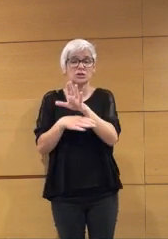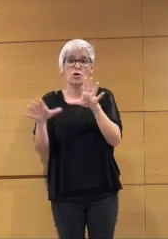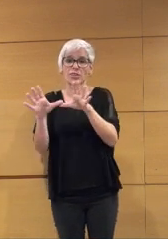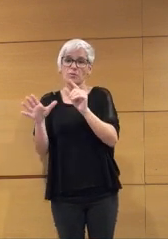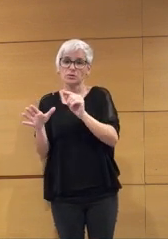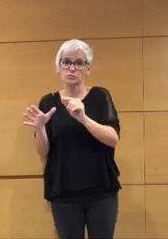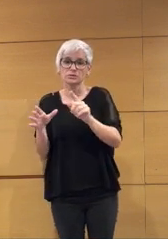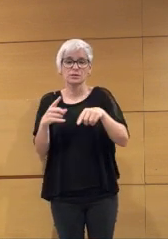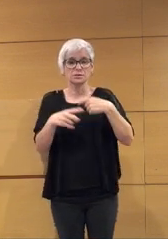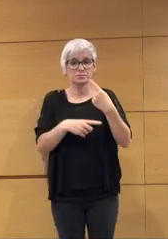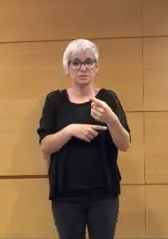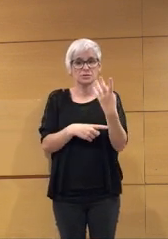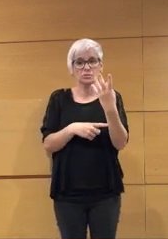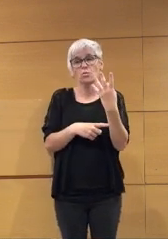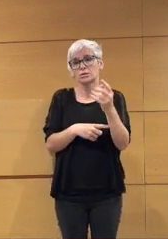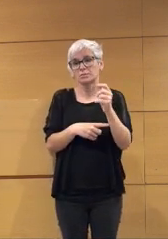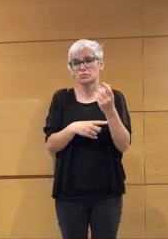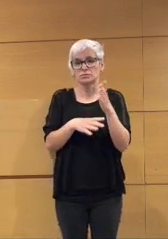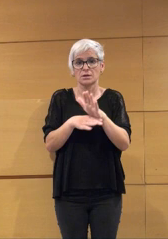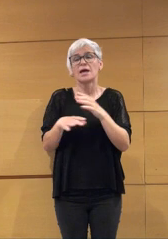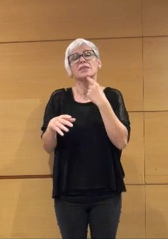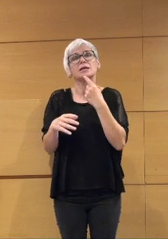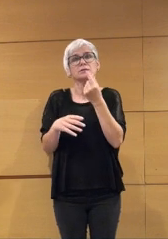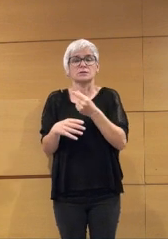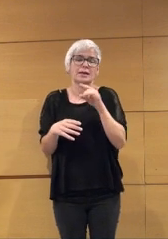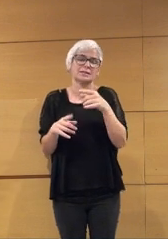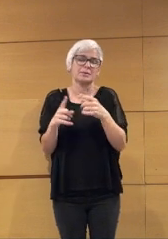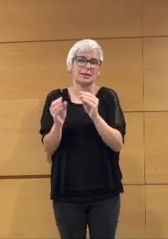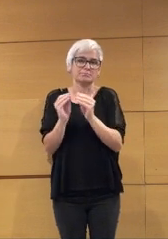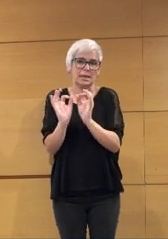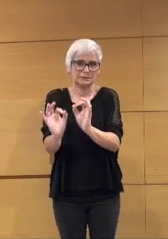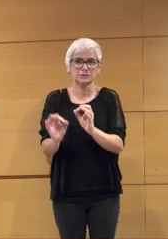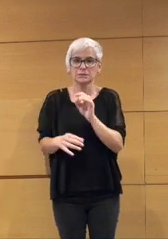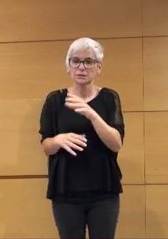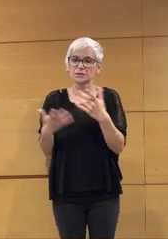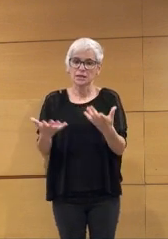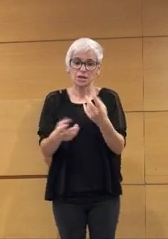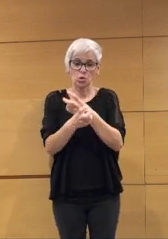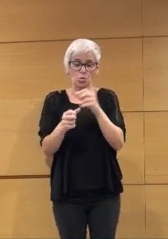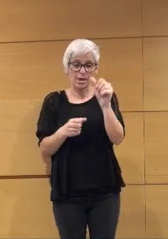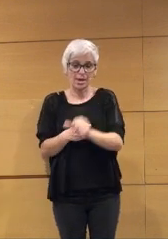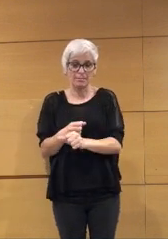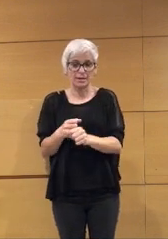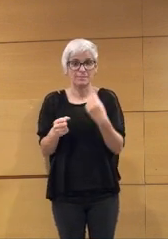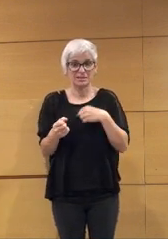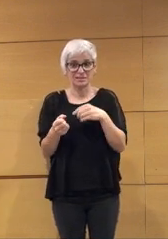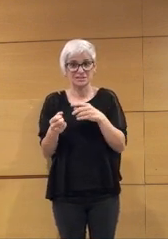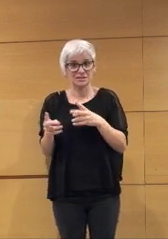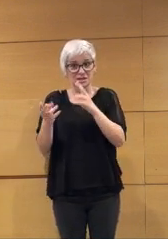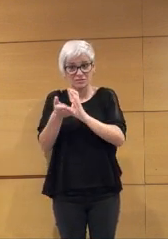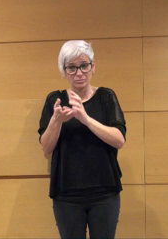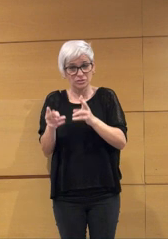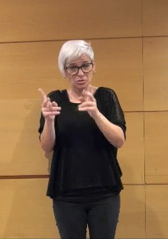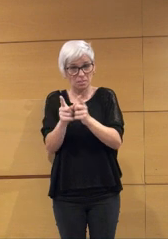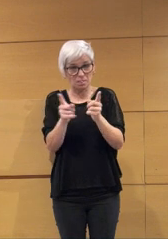minuts de preguntes. I eren 15 minuts perquè ho quadràvem. Llavors, durant el novembre en vam fer 15 d'aquestes píndoles, ja us avanço